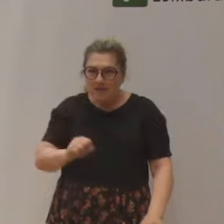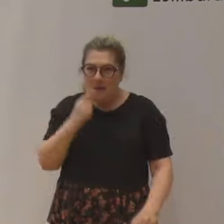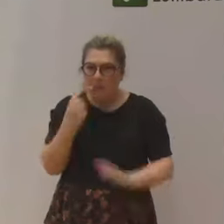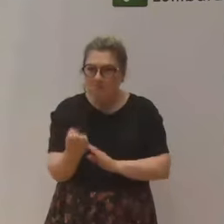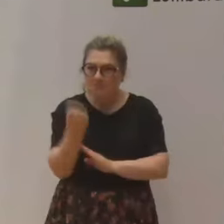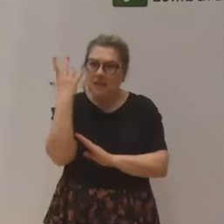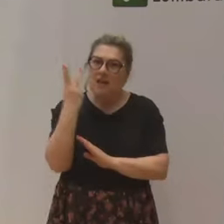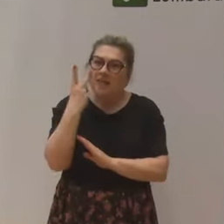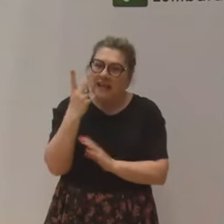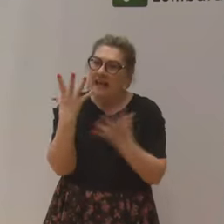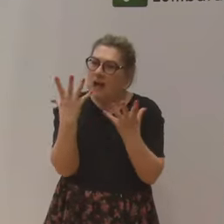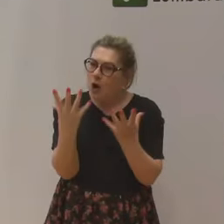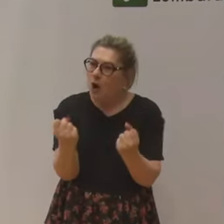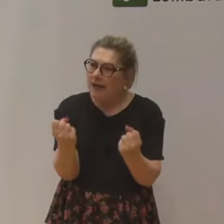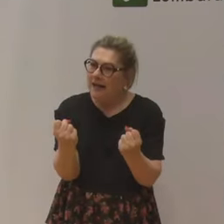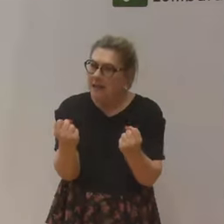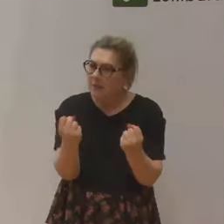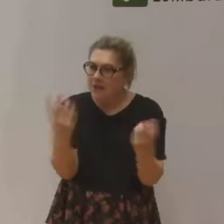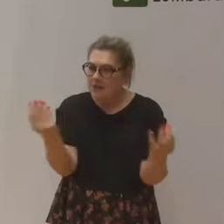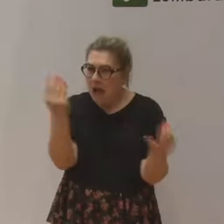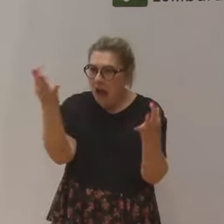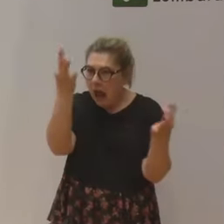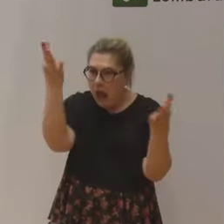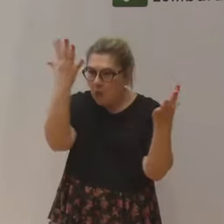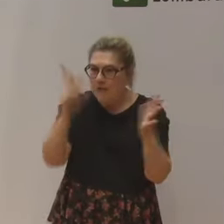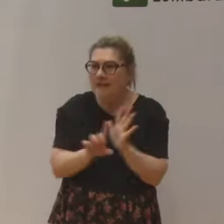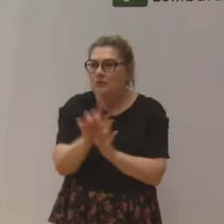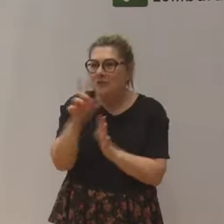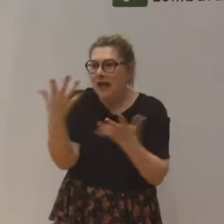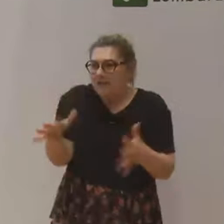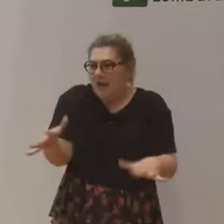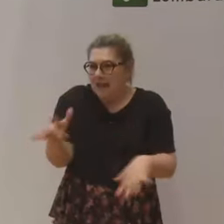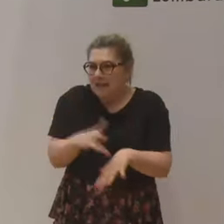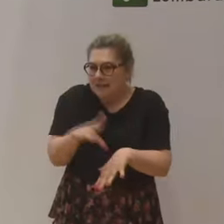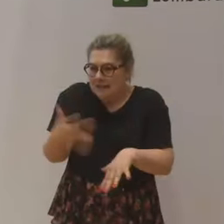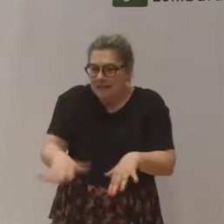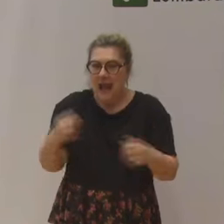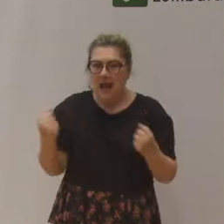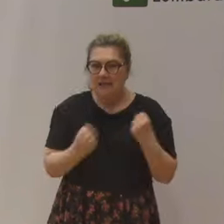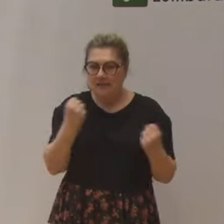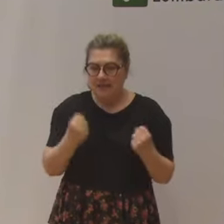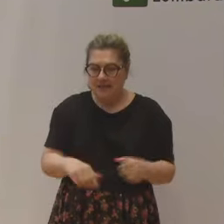vedere concretamente alcuni risultati di questa attività.